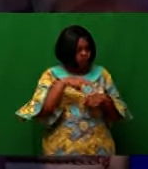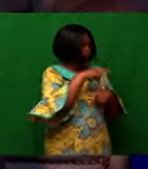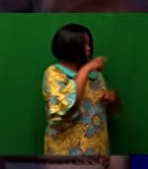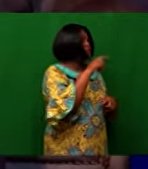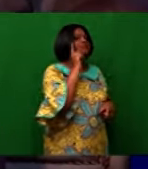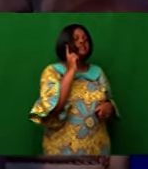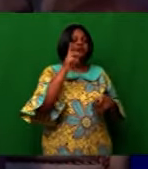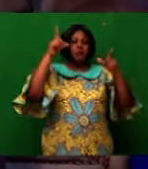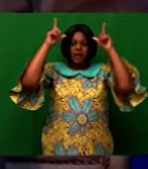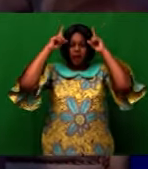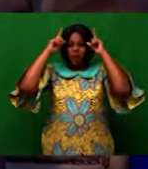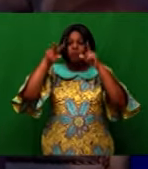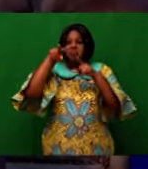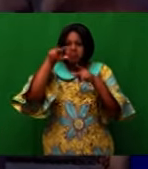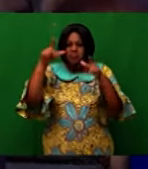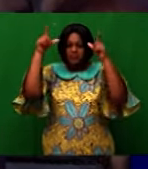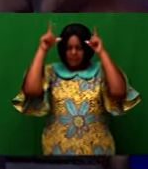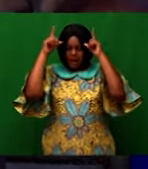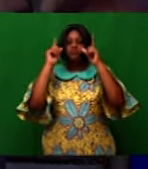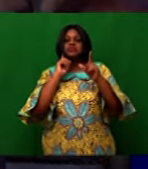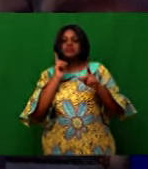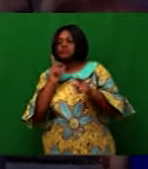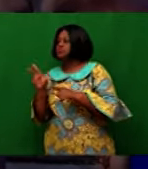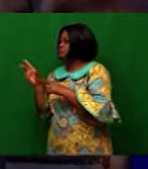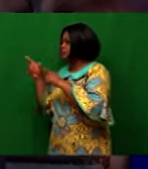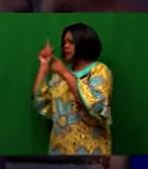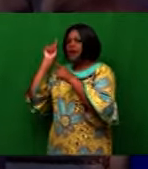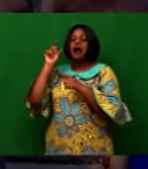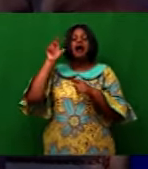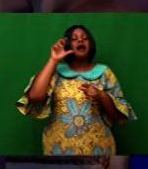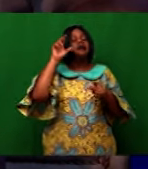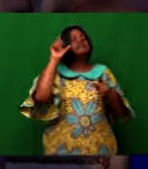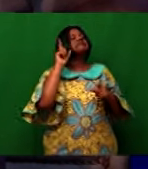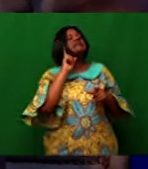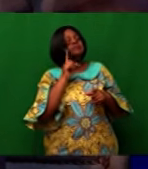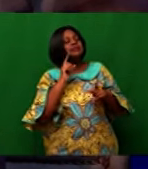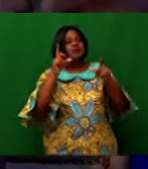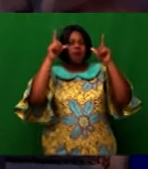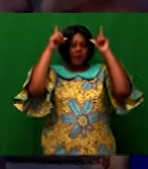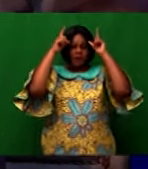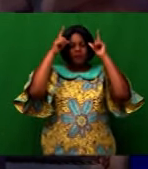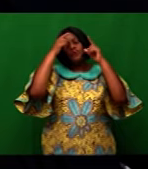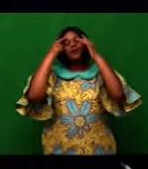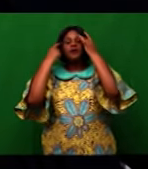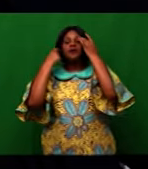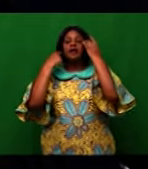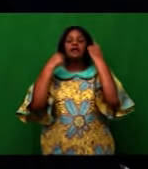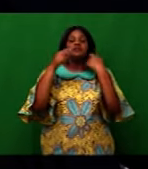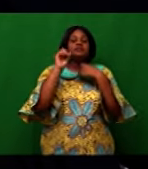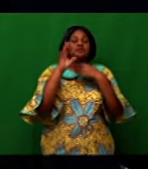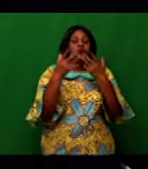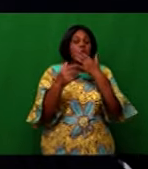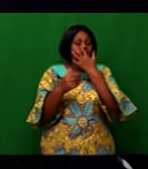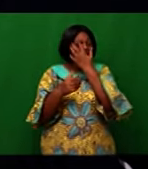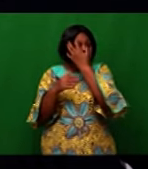mati kusangano kuchitendero kwenyu kunotendedzwa vakadzivana ko zvinozoonekwa nani kwokuti ava vazodarika vaku 5 vaku